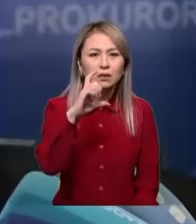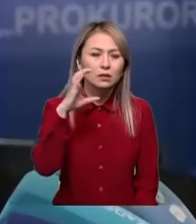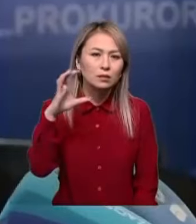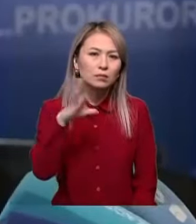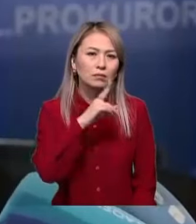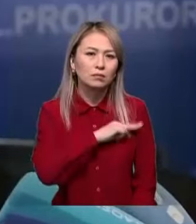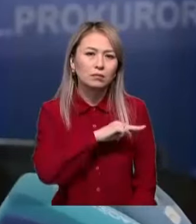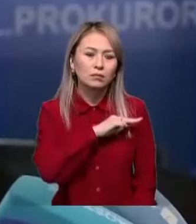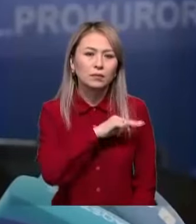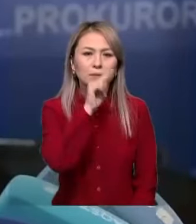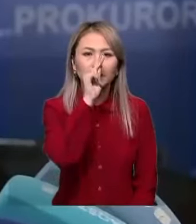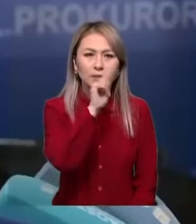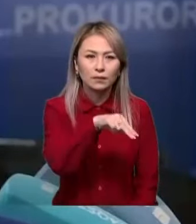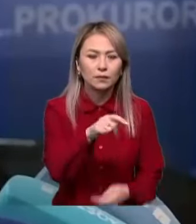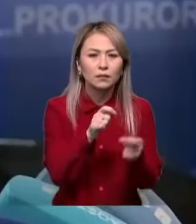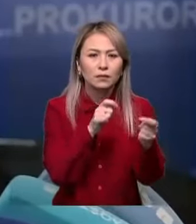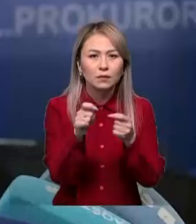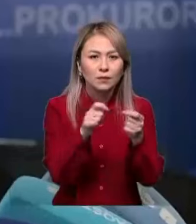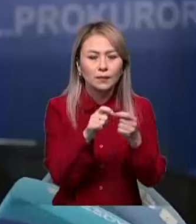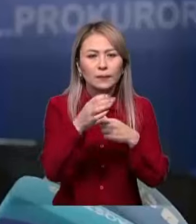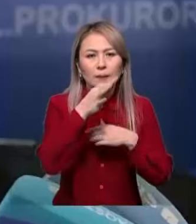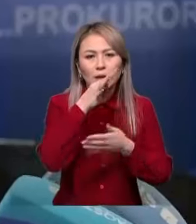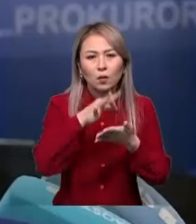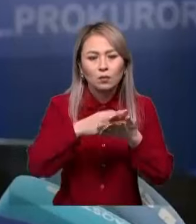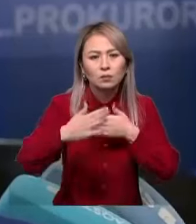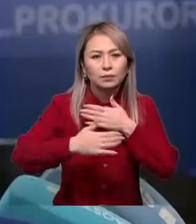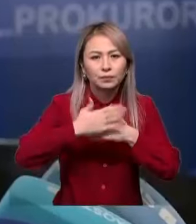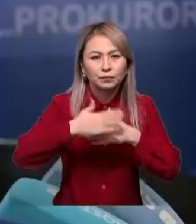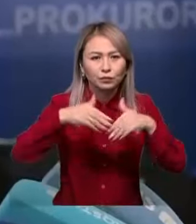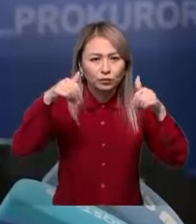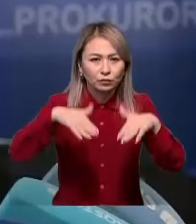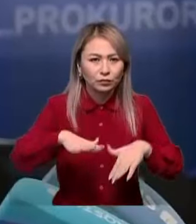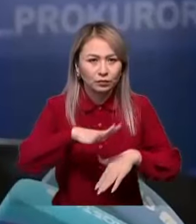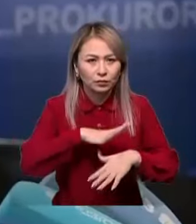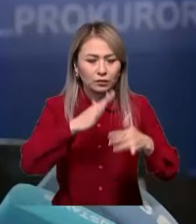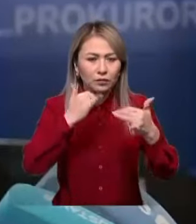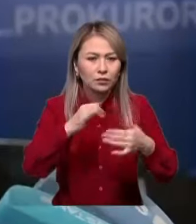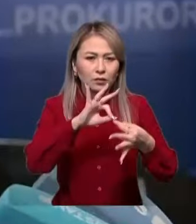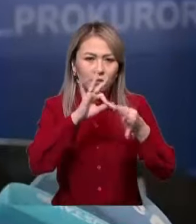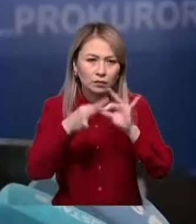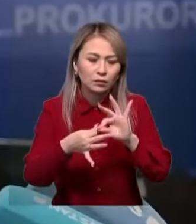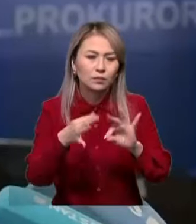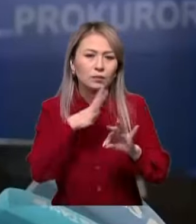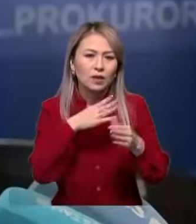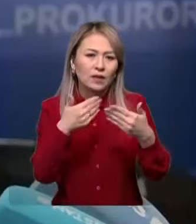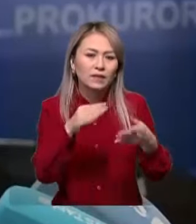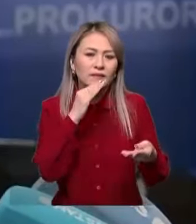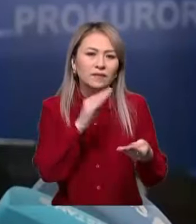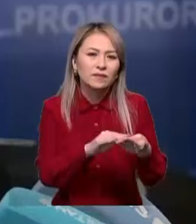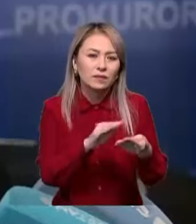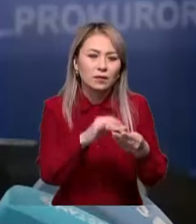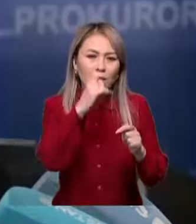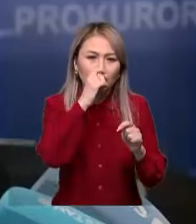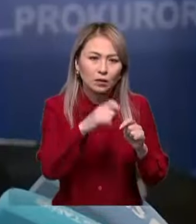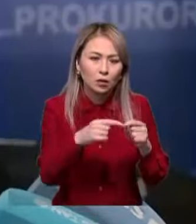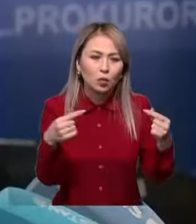Санитарлық-эпидемиологиялық қызметпен кінәлі адамдарды әкімшілік жауапкершілікке тарту бойынша шаралар қабылданды. Одан кейінгі мәселелер әзірге ашық күйінде қалып отыр.